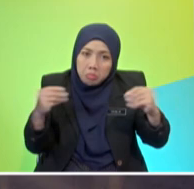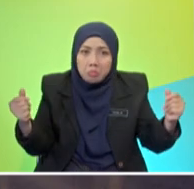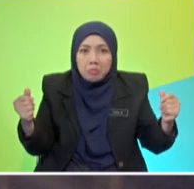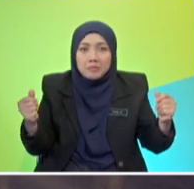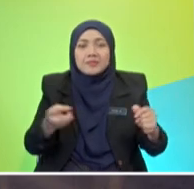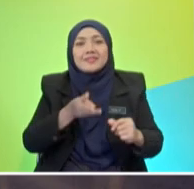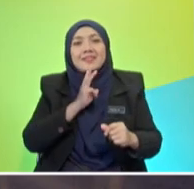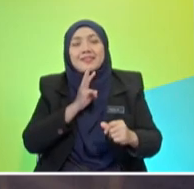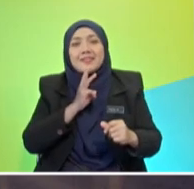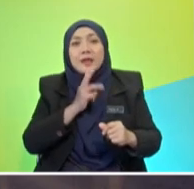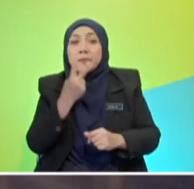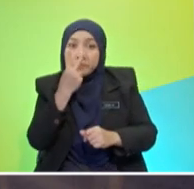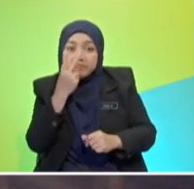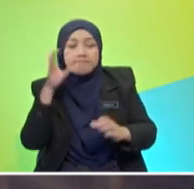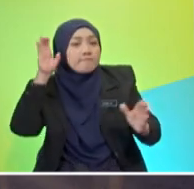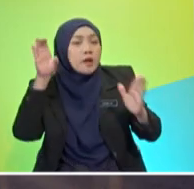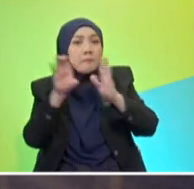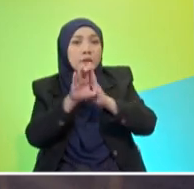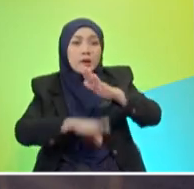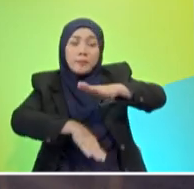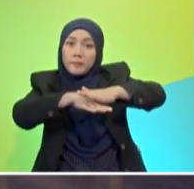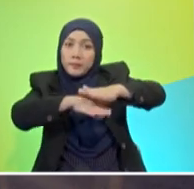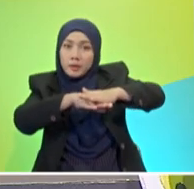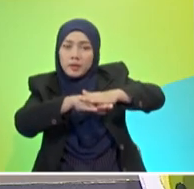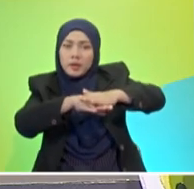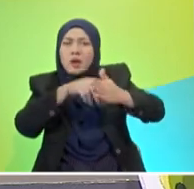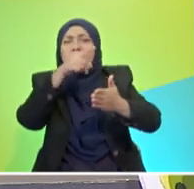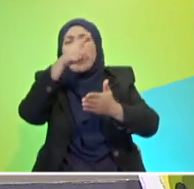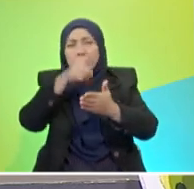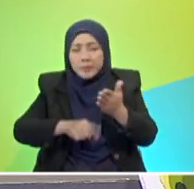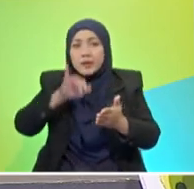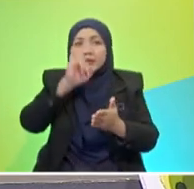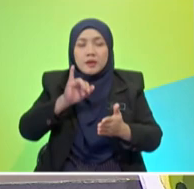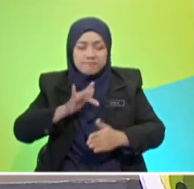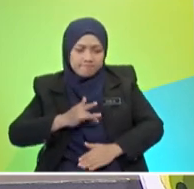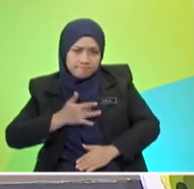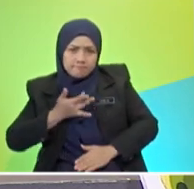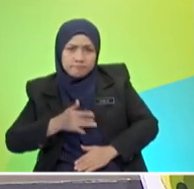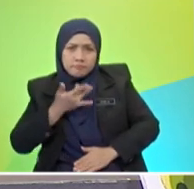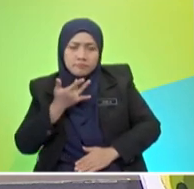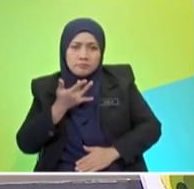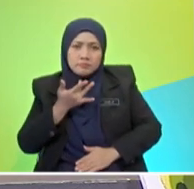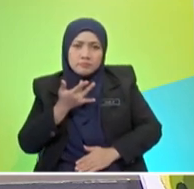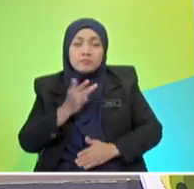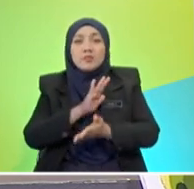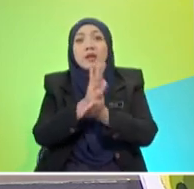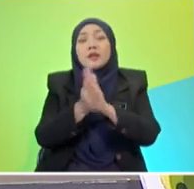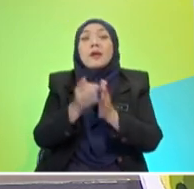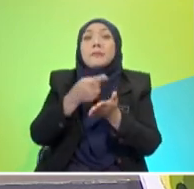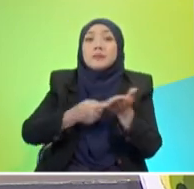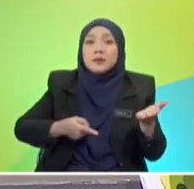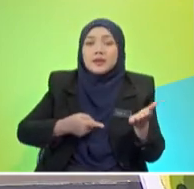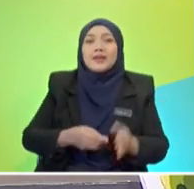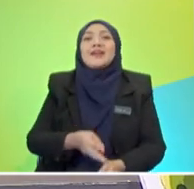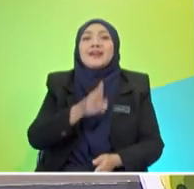di bawah, ramalkan apa yang akan berlaku. Jadi, Sean ramalkan apa tadi? Saya ramalkan kiub